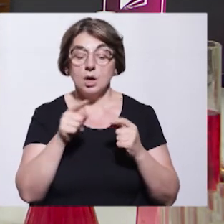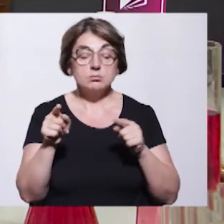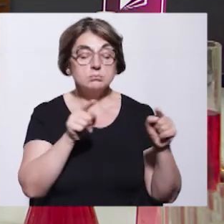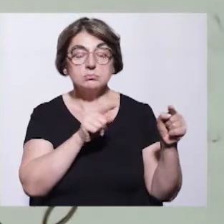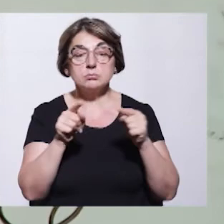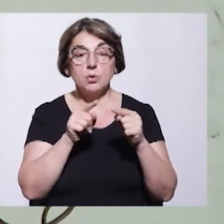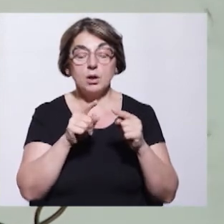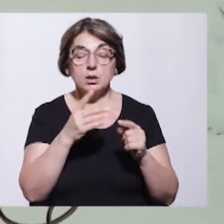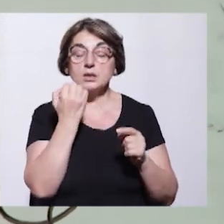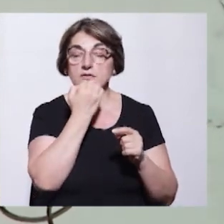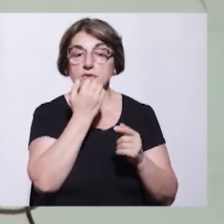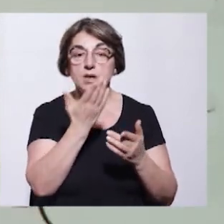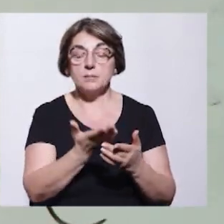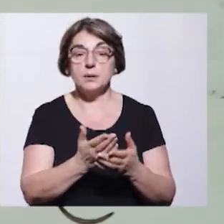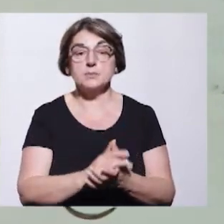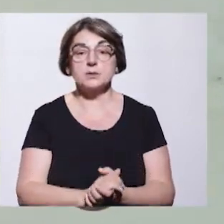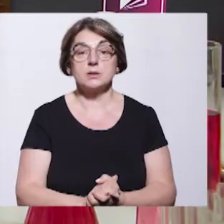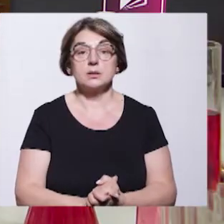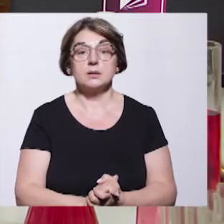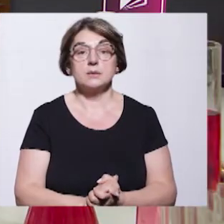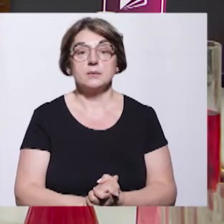როგორც მორიაგირე კომპონენტებს.